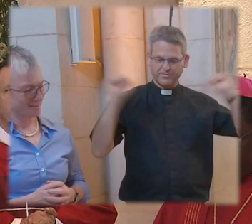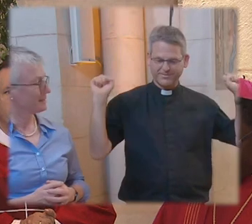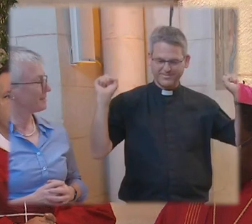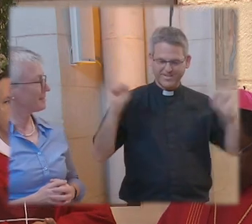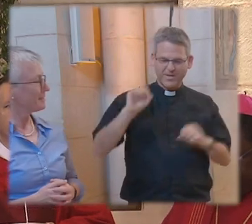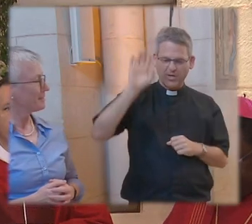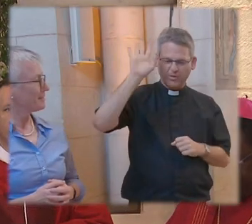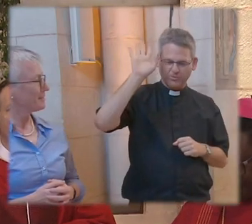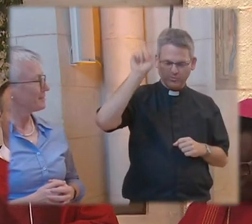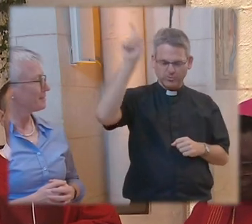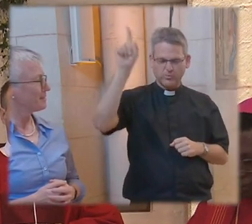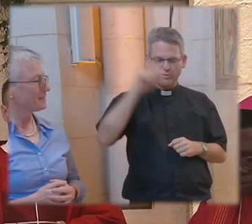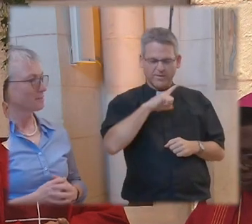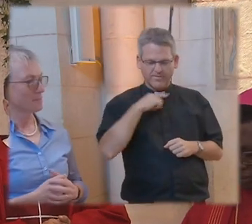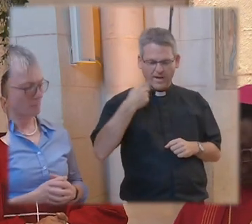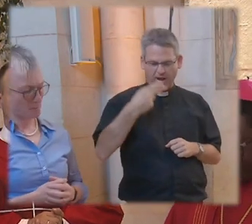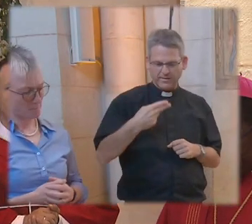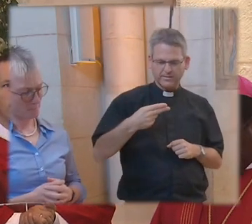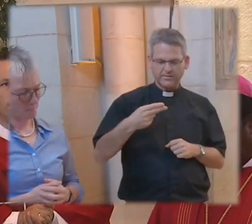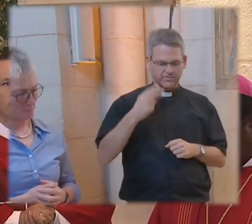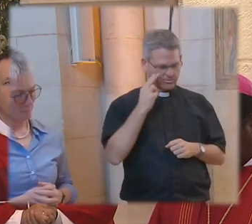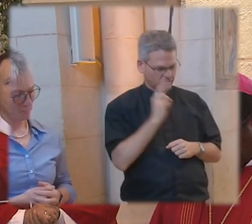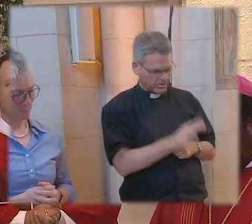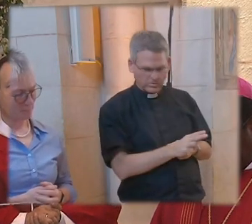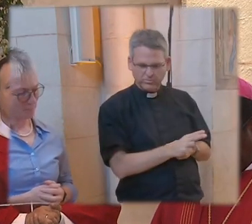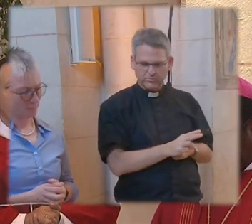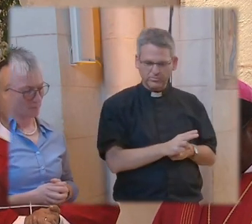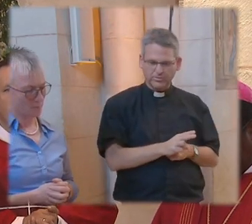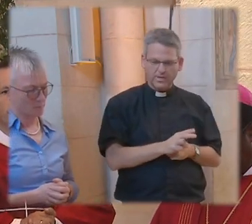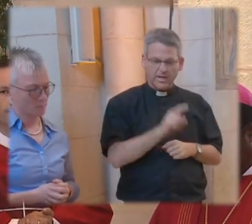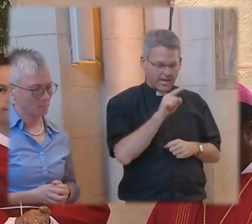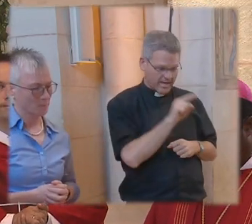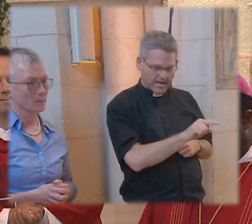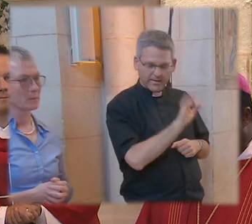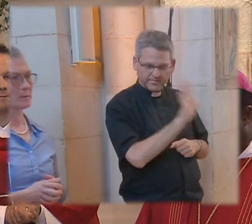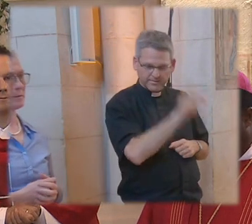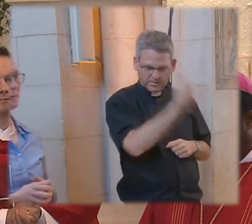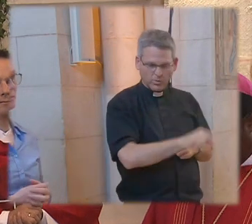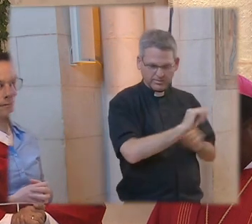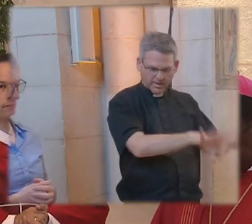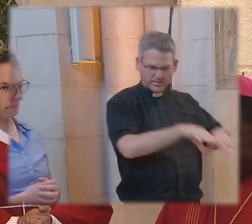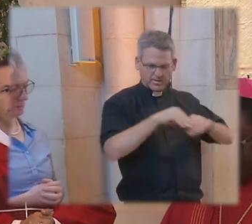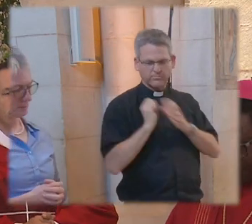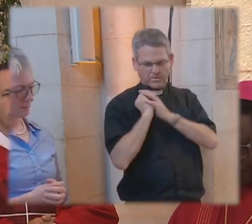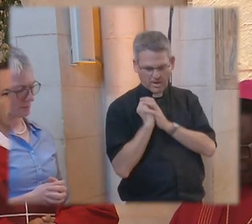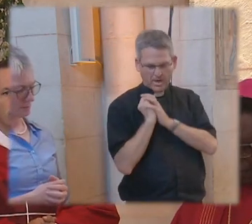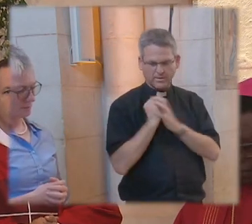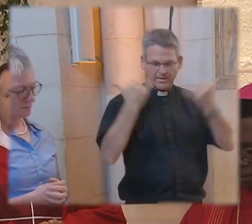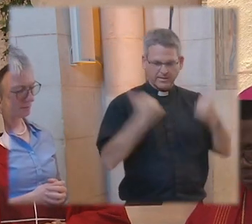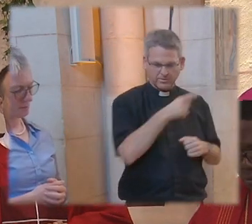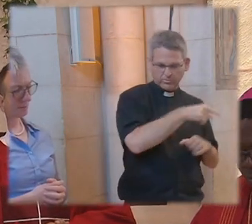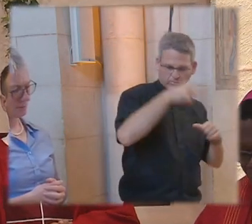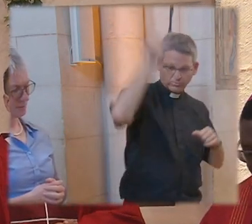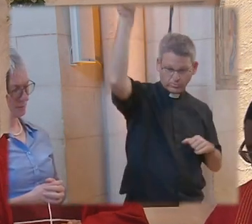Richard Henkes in deine Kreuzesnachfolge gerufen und ihm den Lohn im Himmel geschenkt.